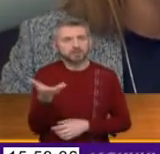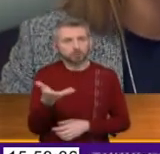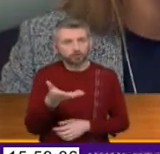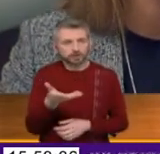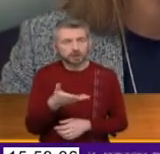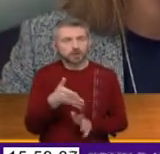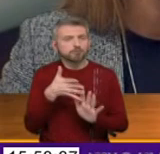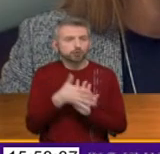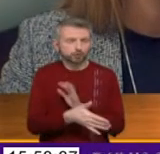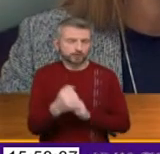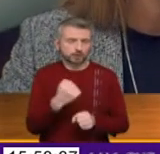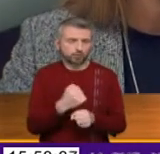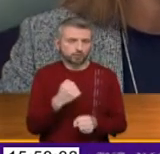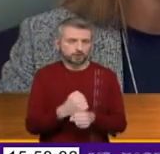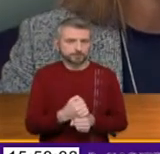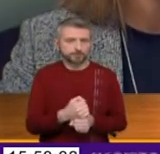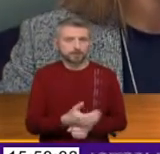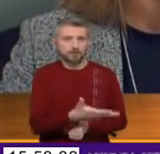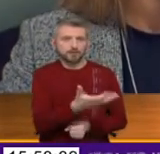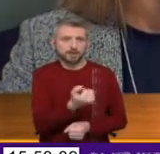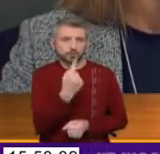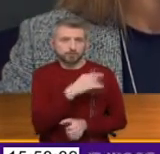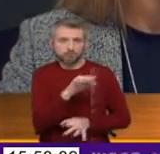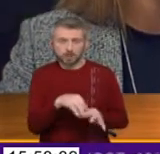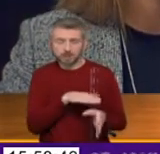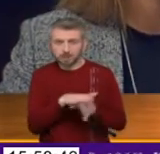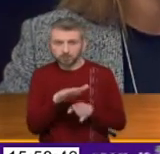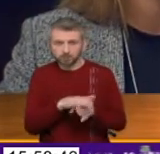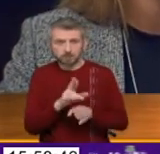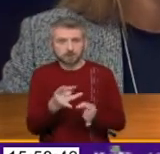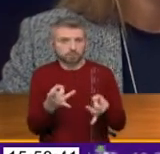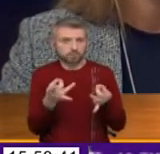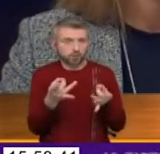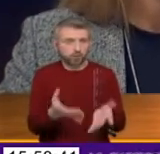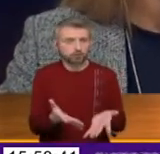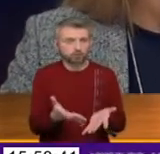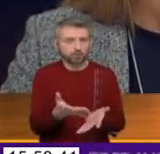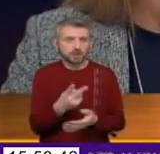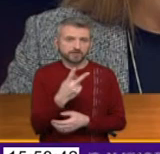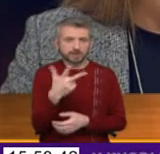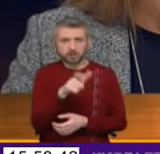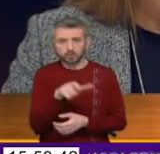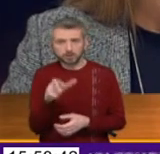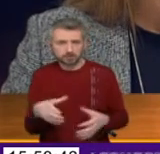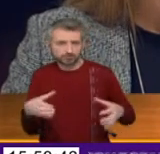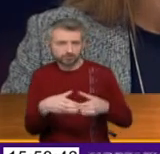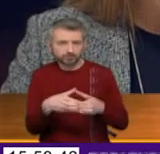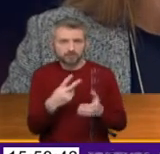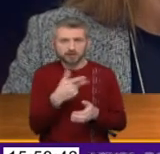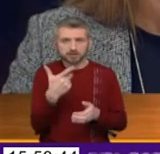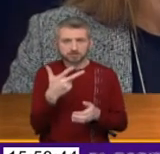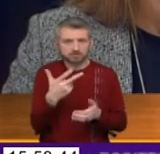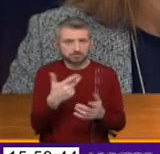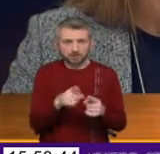Звітності і прозорості роботи. Угу. Тобто взяти один проєкт, реалізувати як просто 2-3 людини, 2-3 мешканці Києва